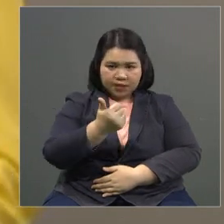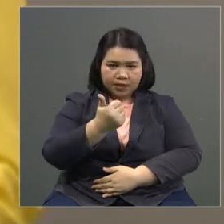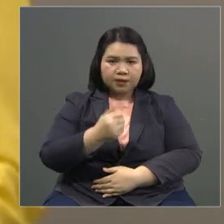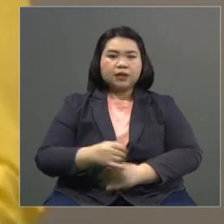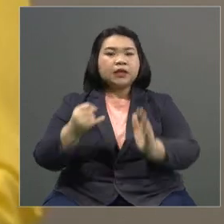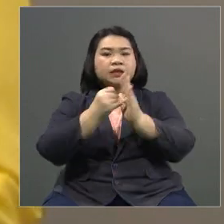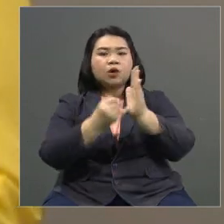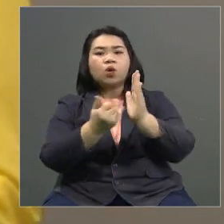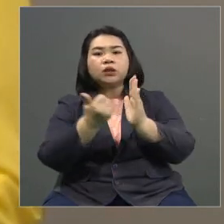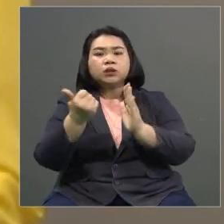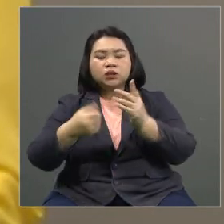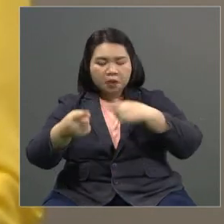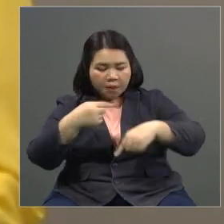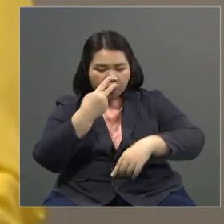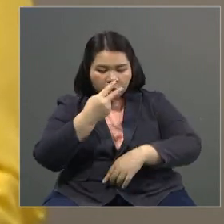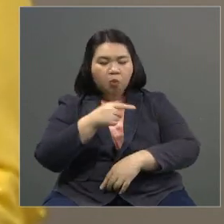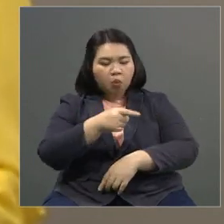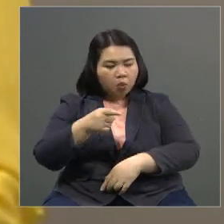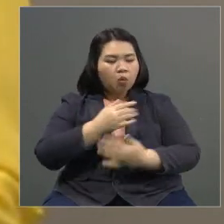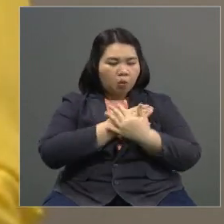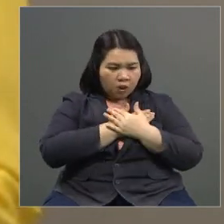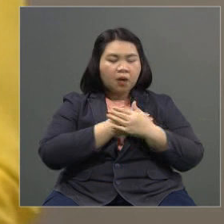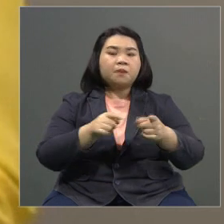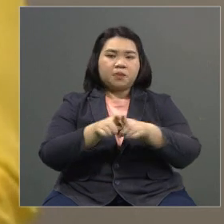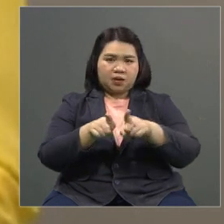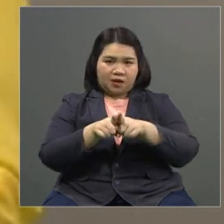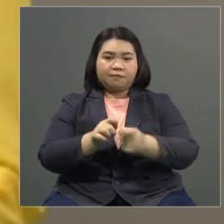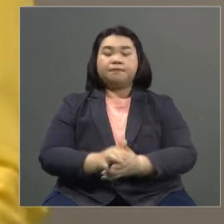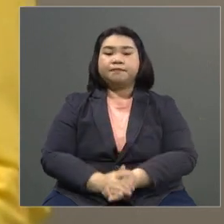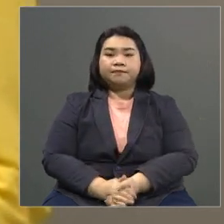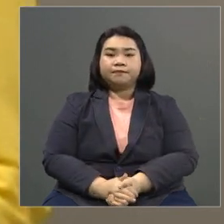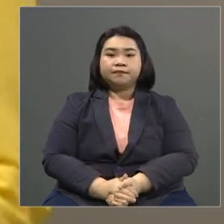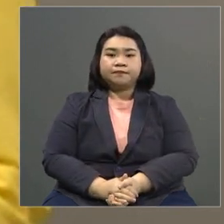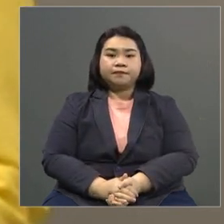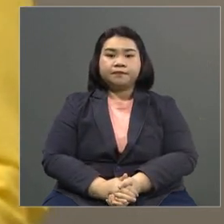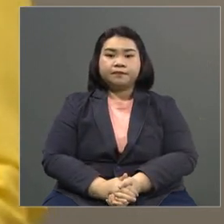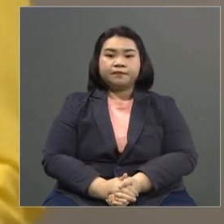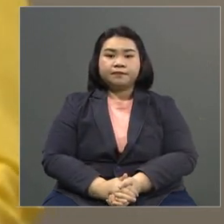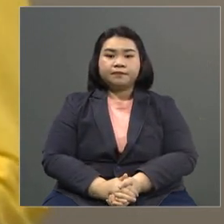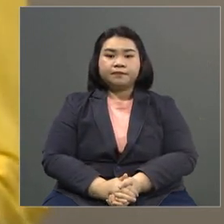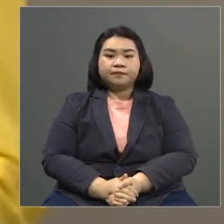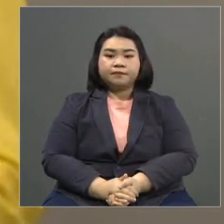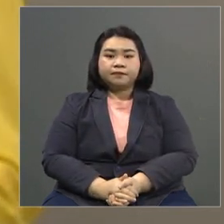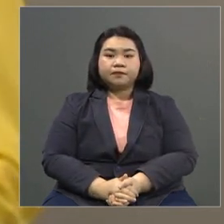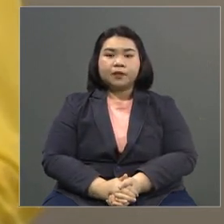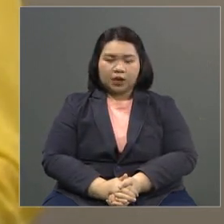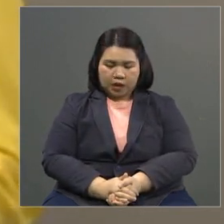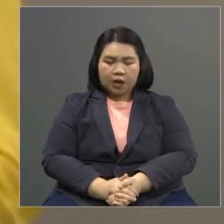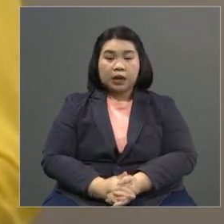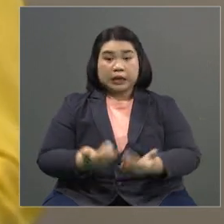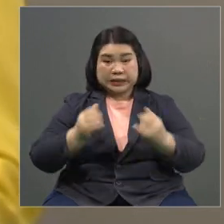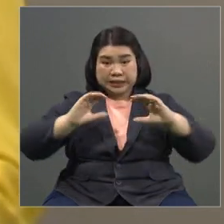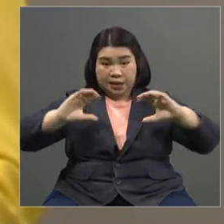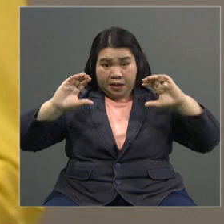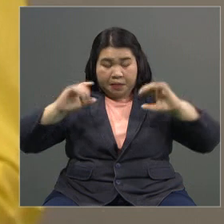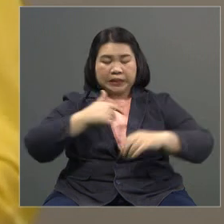พื้นที่ก็รักและผูกพันกับผู้คนและดินแดนแถบนี้สิ่งที่สำคัญที่สุดที่รัฐบาลให้